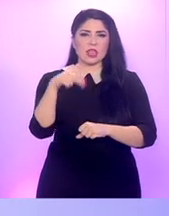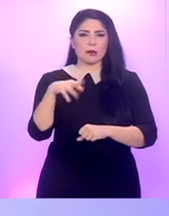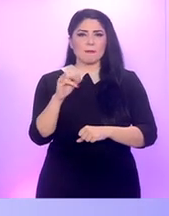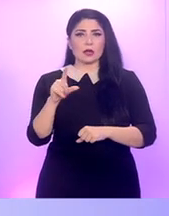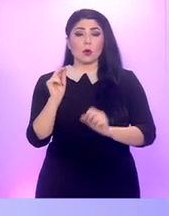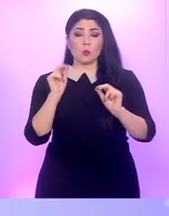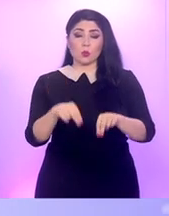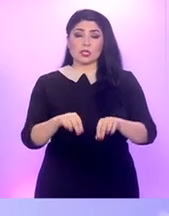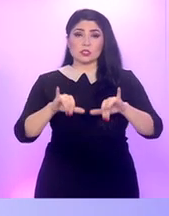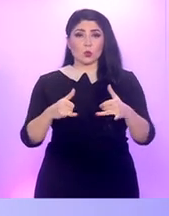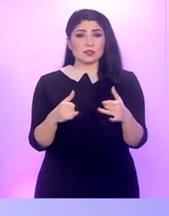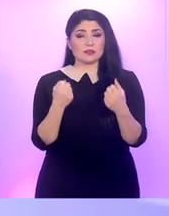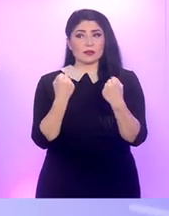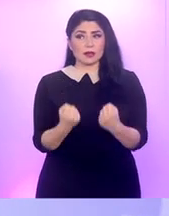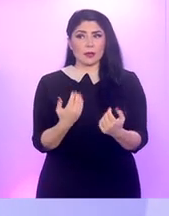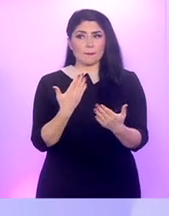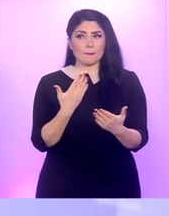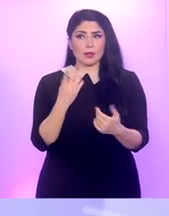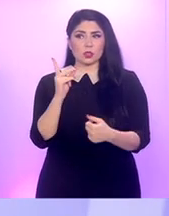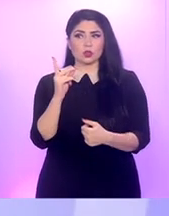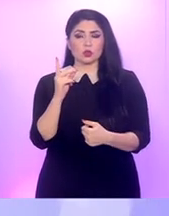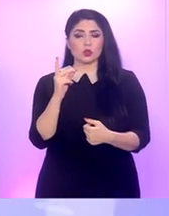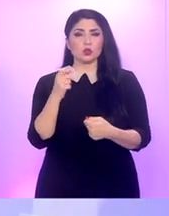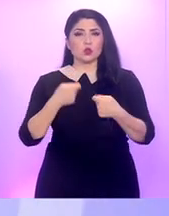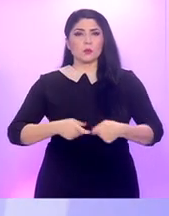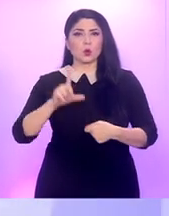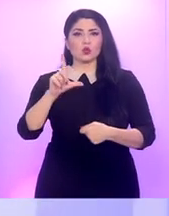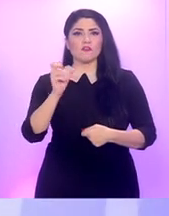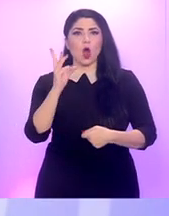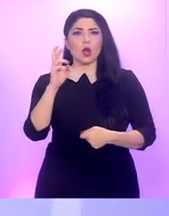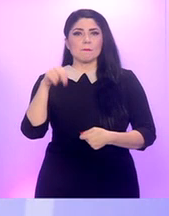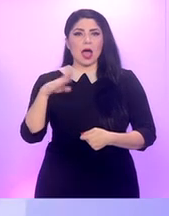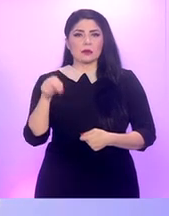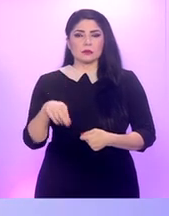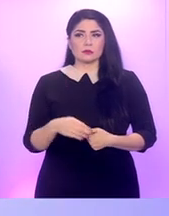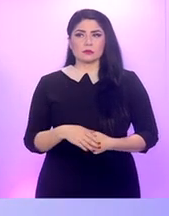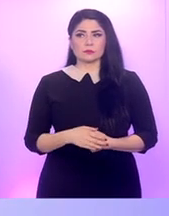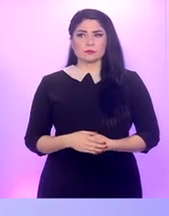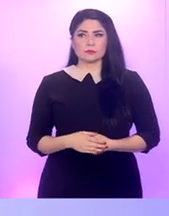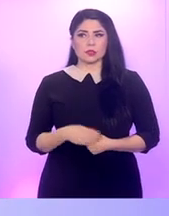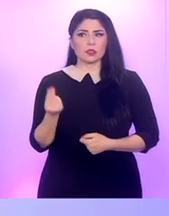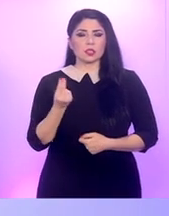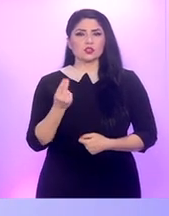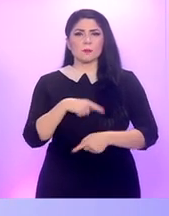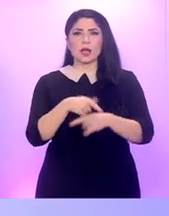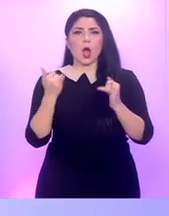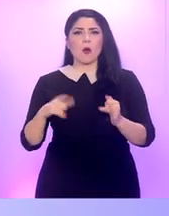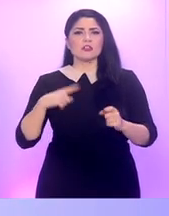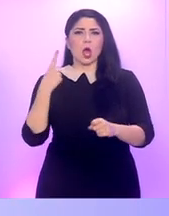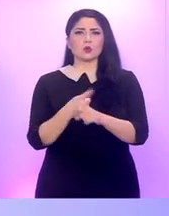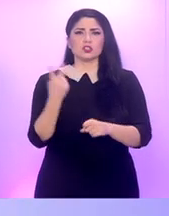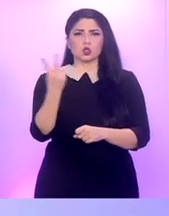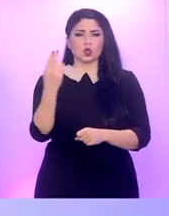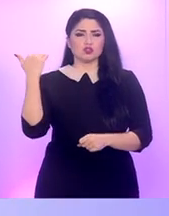pe domnul Orban, pentru că, de fapt, de ce sunt sau au fost până acum acuzați cei